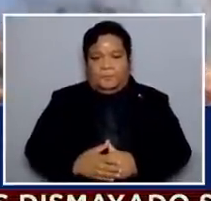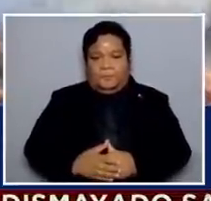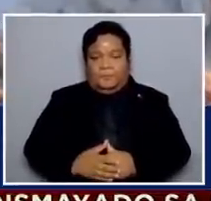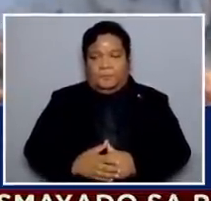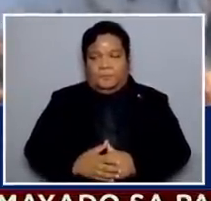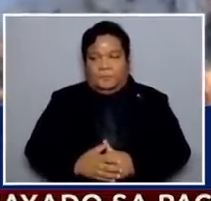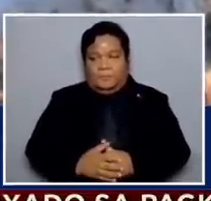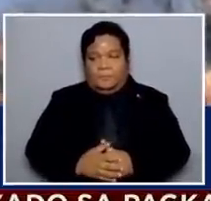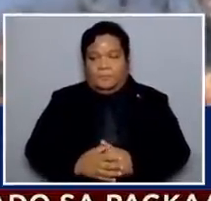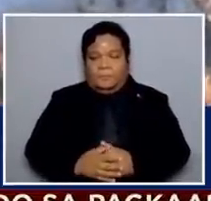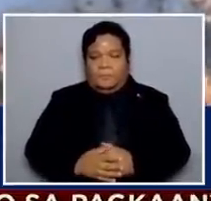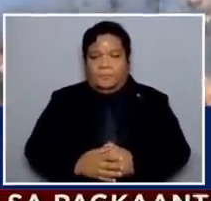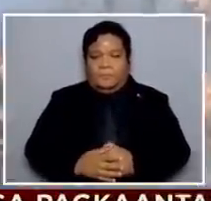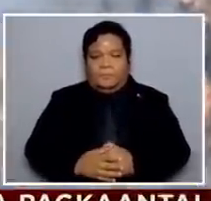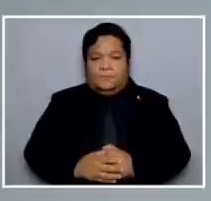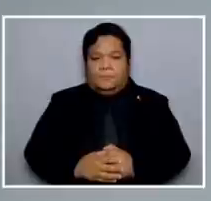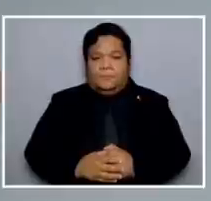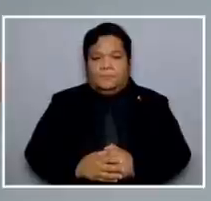Occidental, Mindoro.